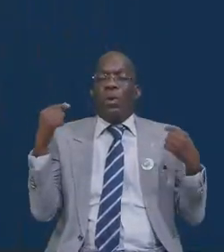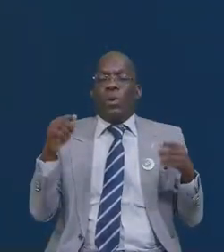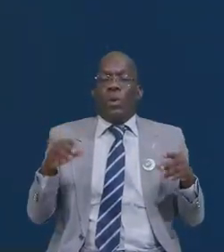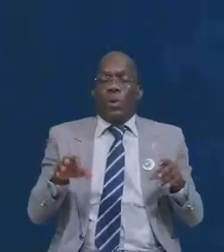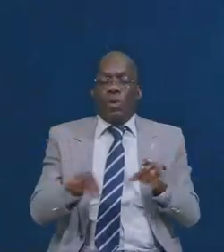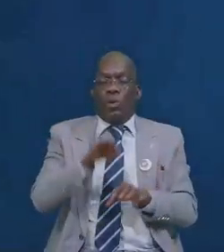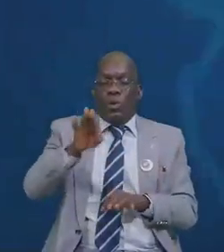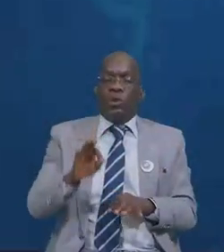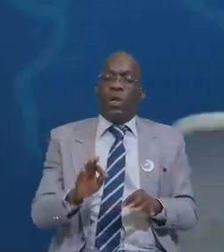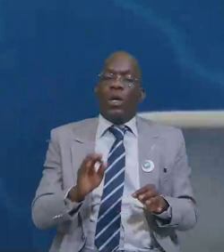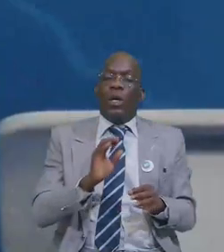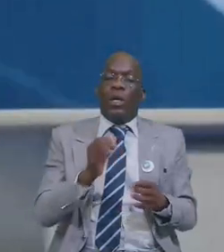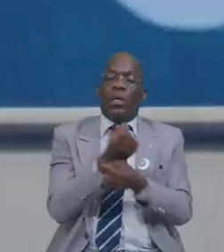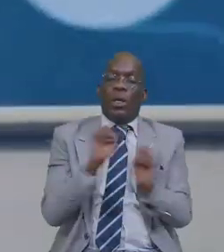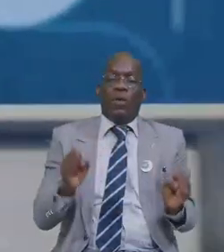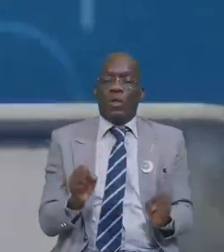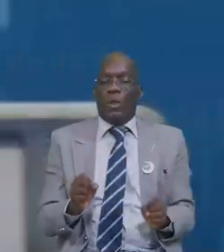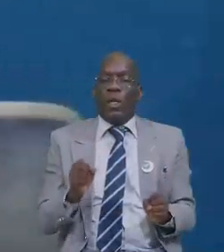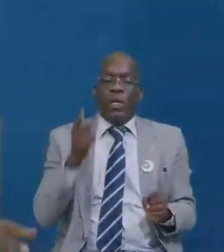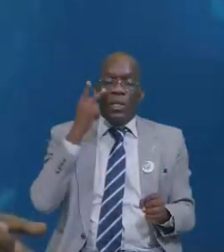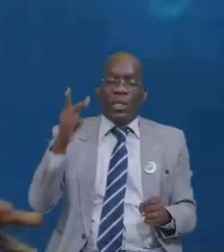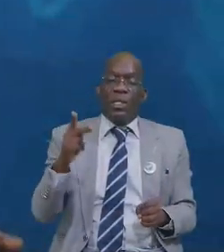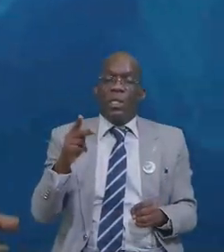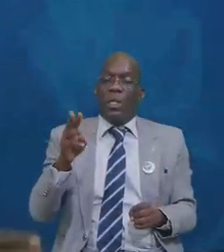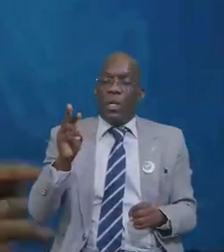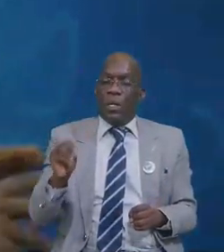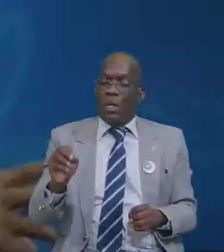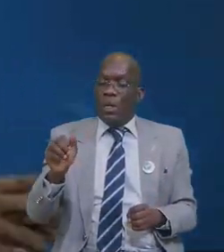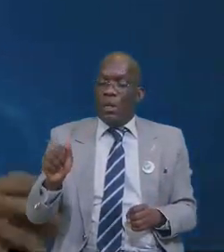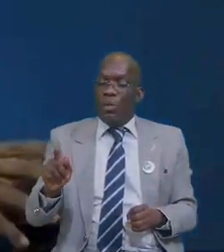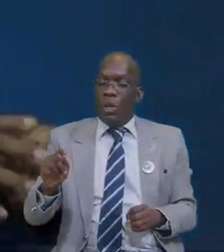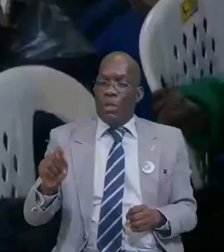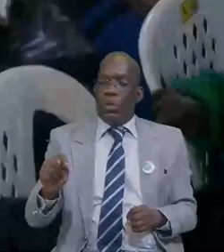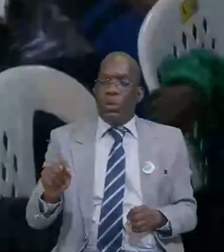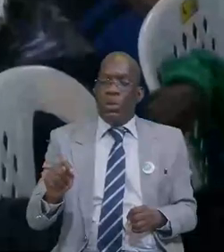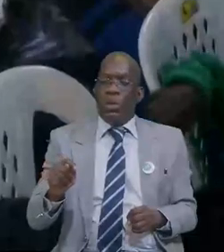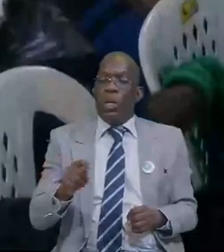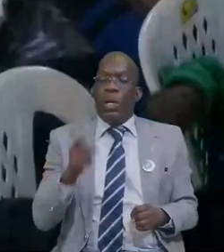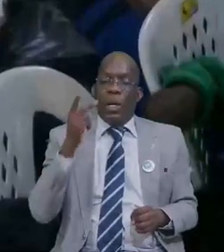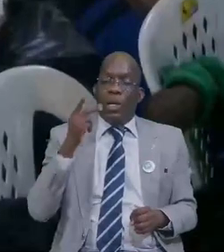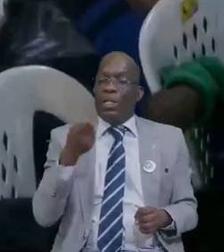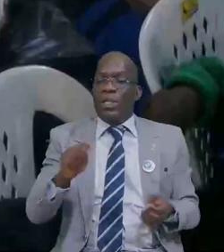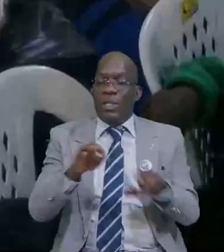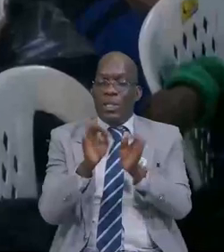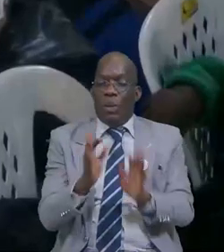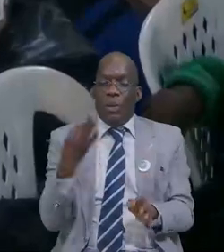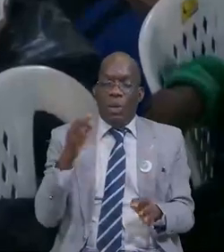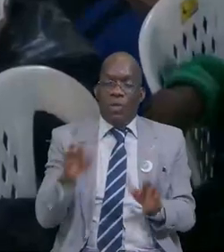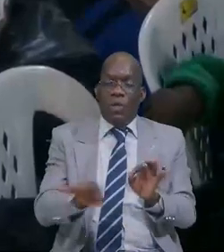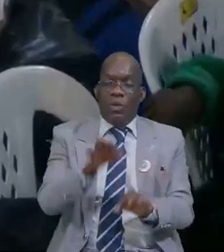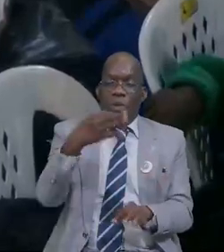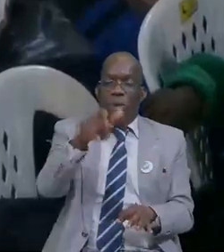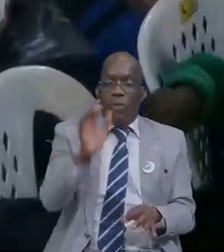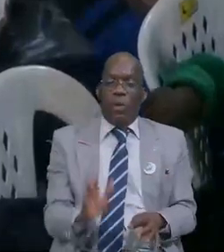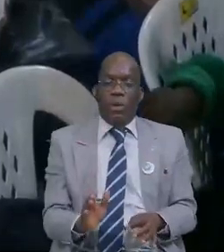salut spirituel. Mais regardez ça en Matthieu chapitre 8 et voyez l'interprétation de l'Esprit de